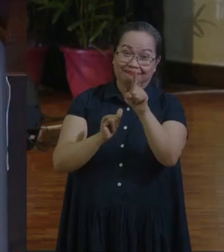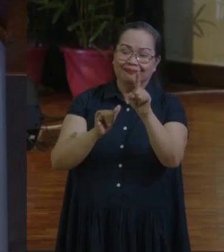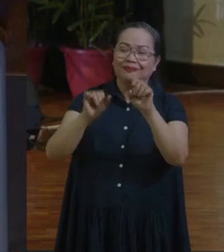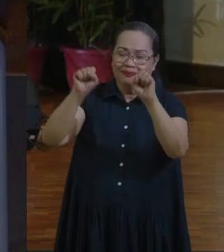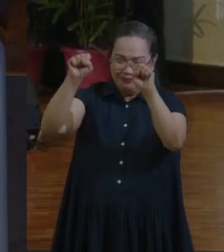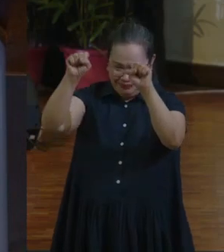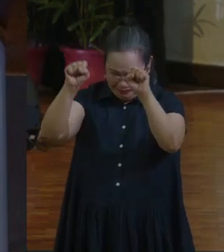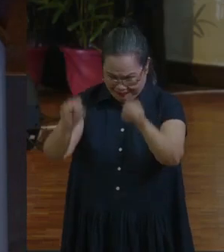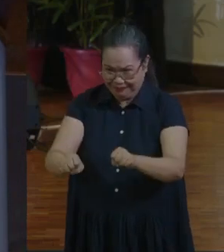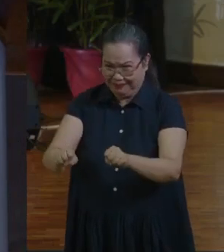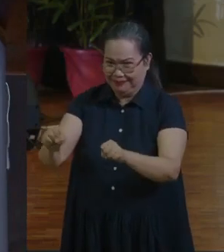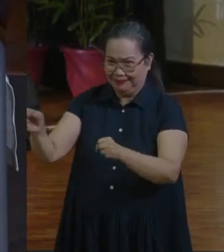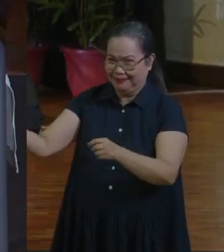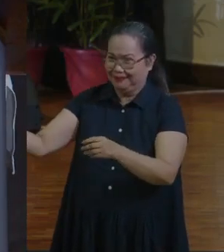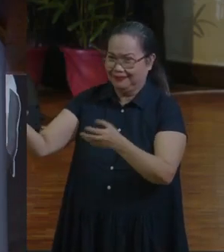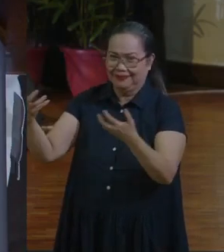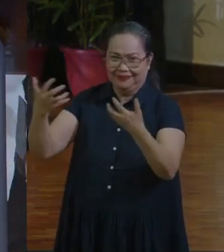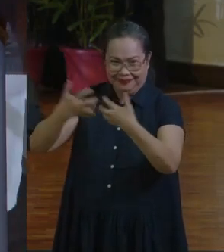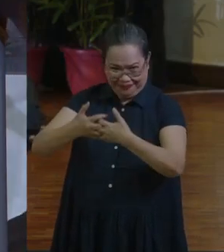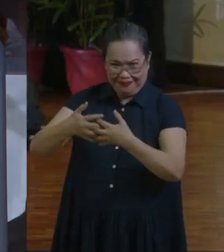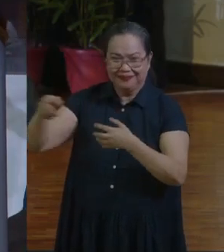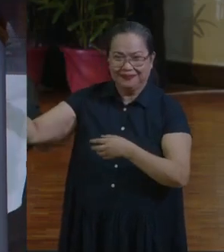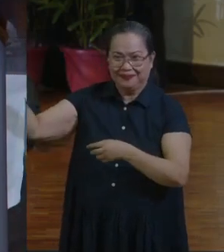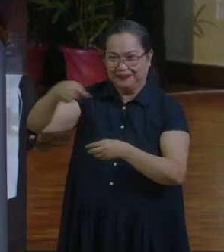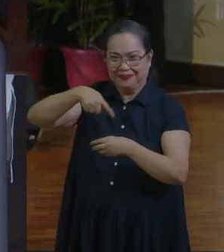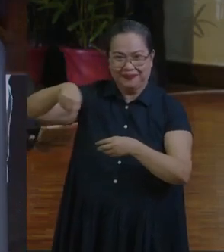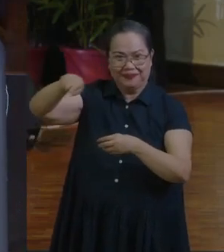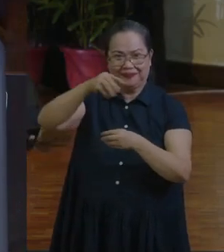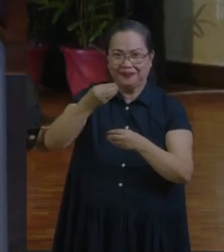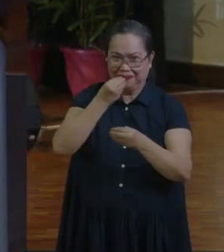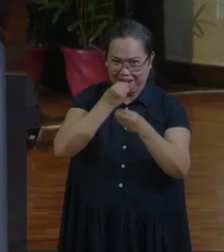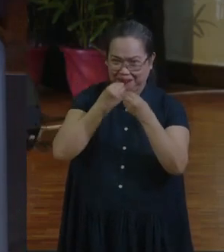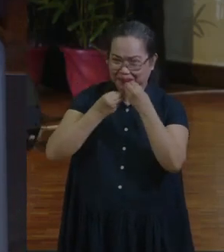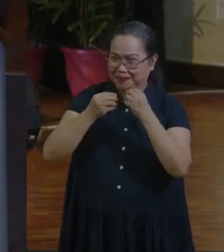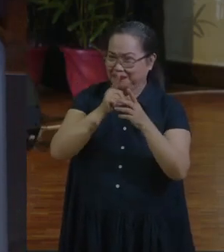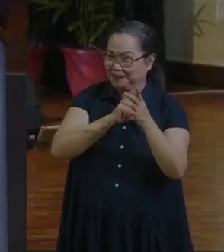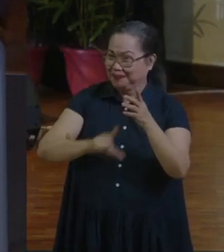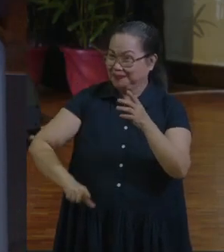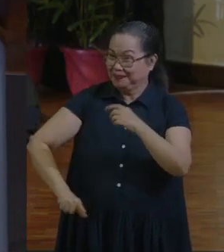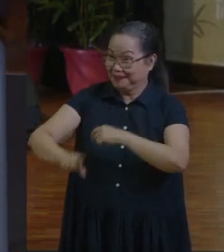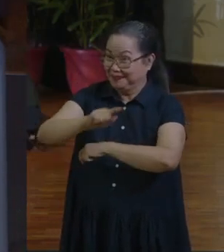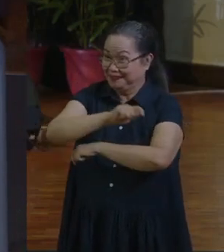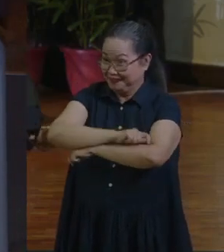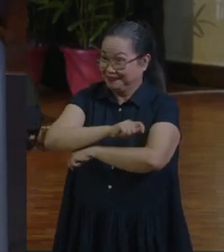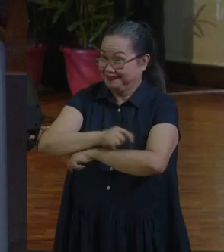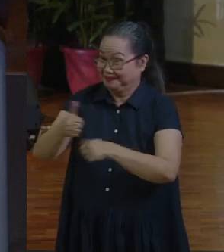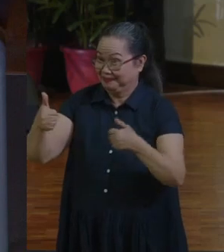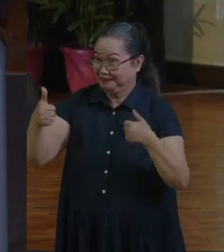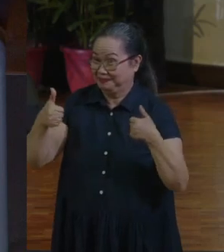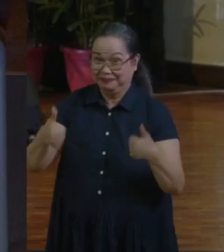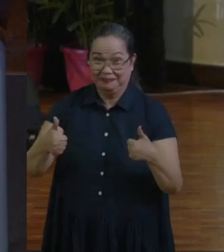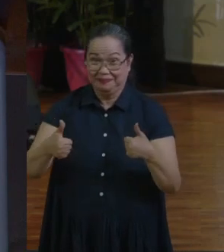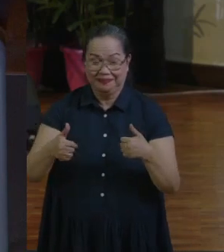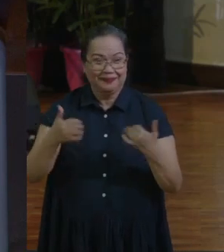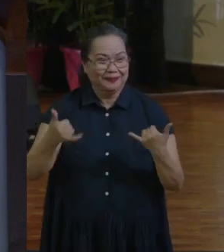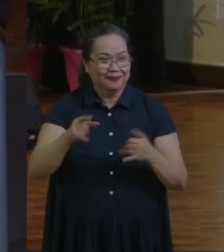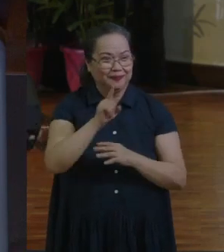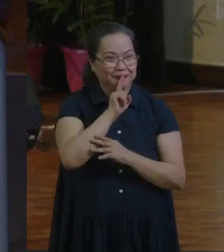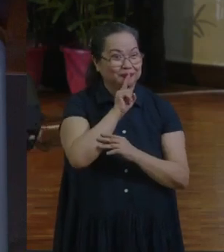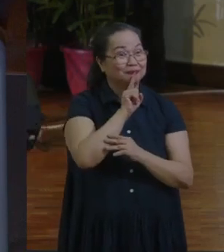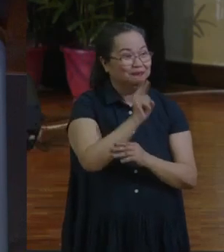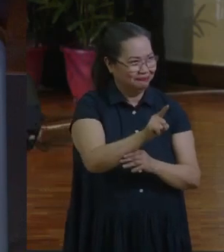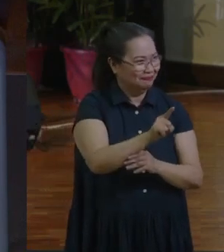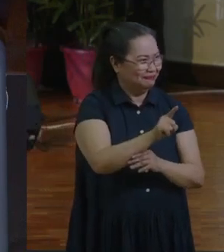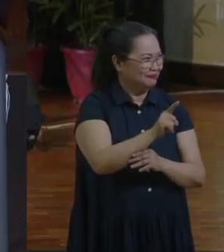kayong mag-join sa aming pagdiriwang ng Lord's table. Ito ang katiyakan